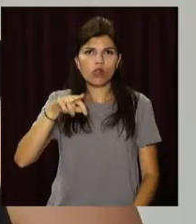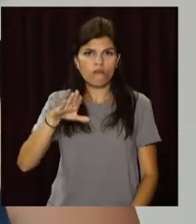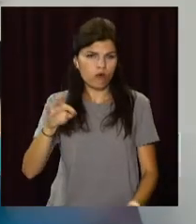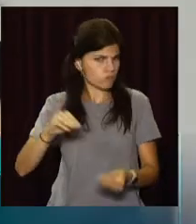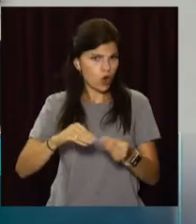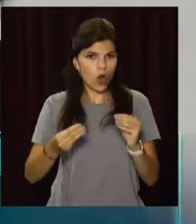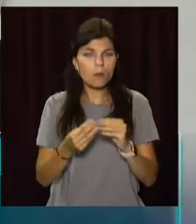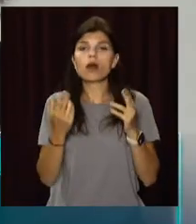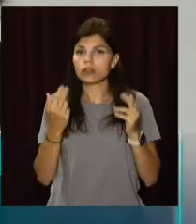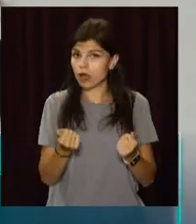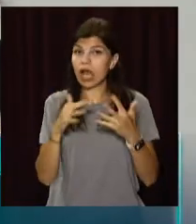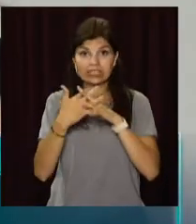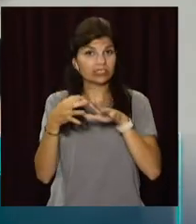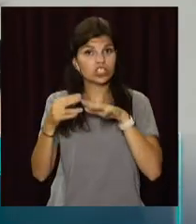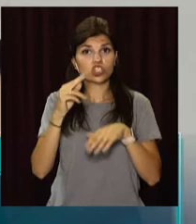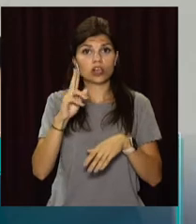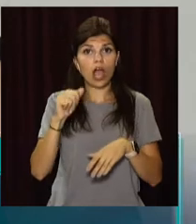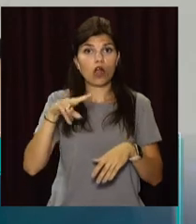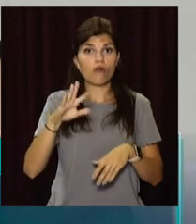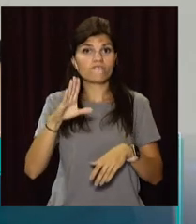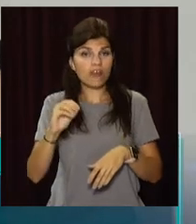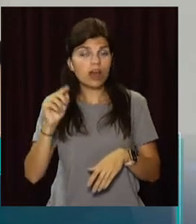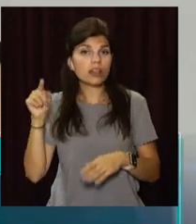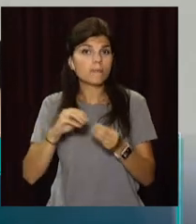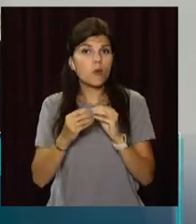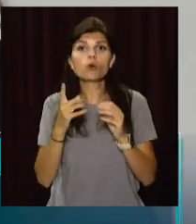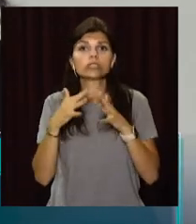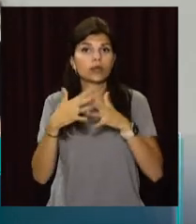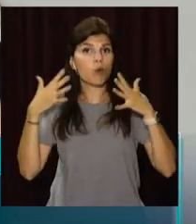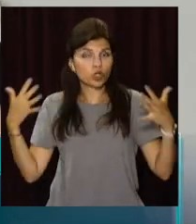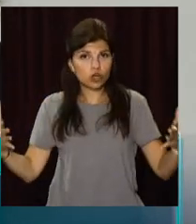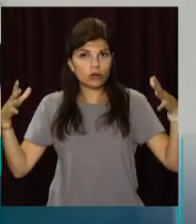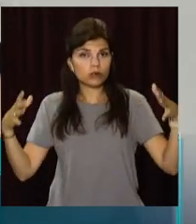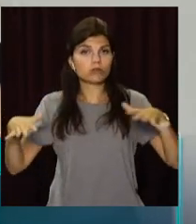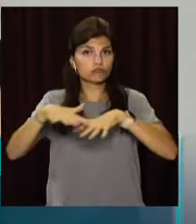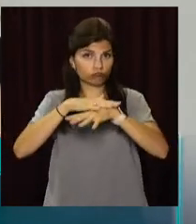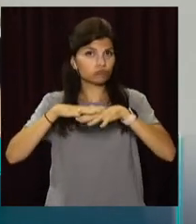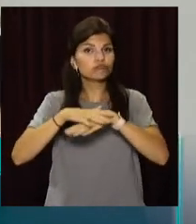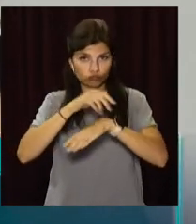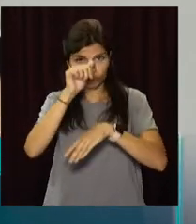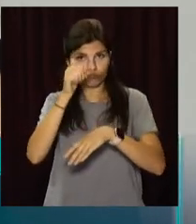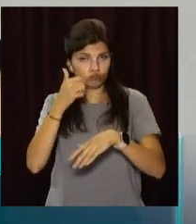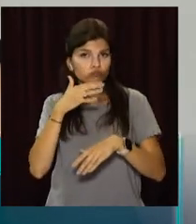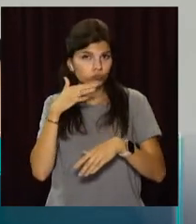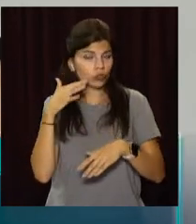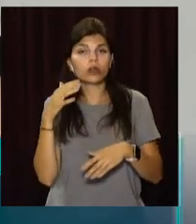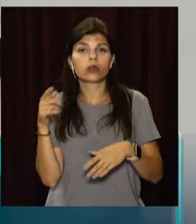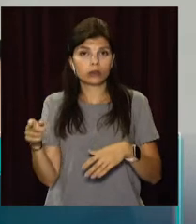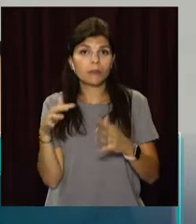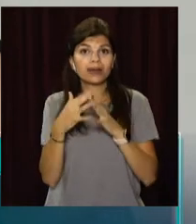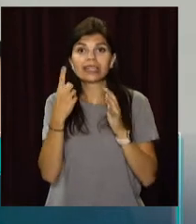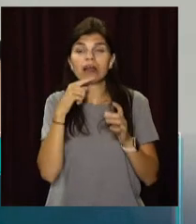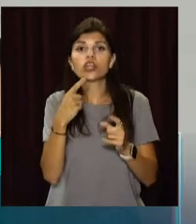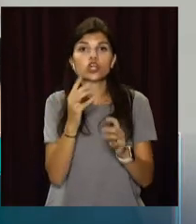Була проблема саме в селі Чкалове, тому що тут велике село з великою кількістю населення. І це єдине село, де